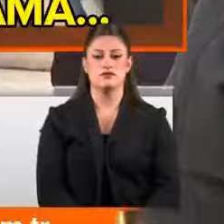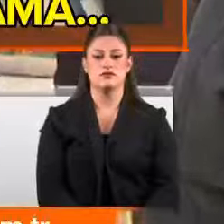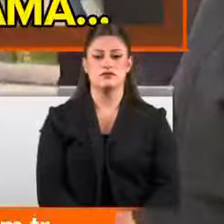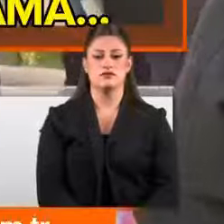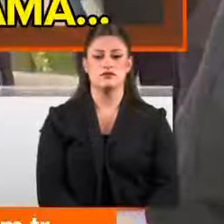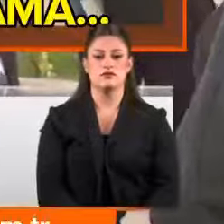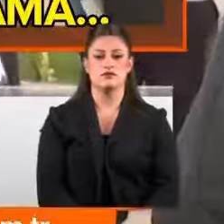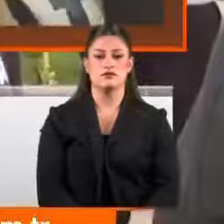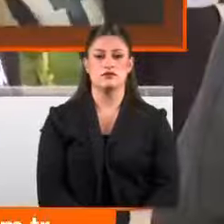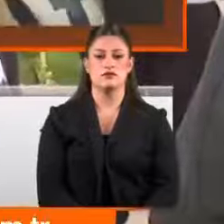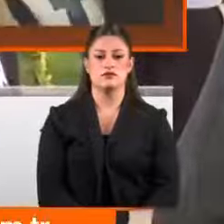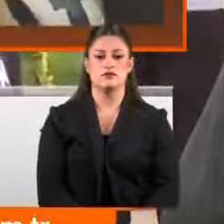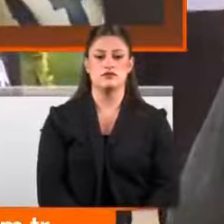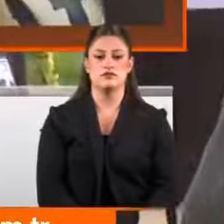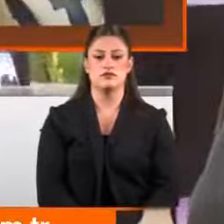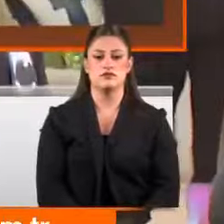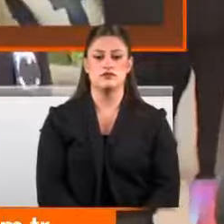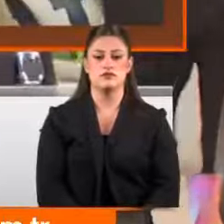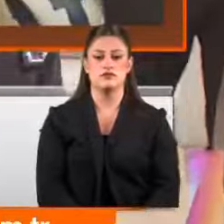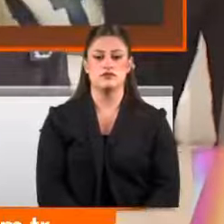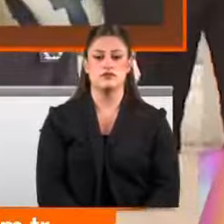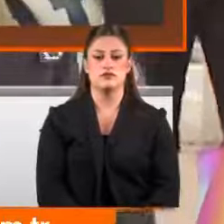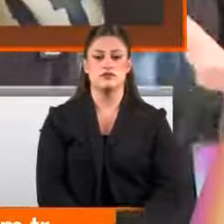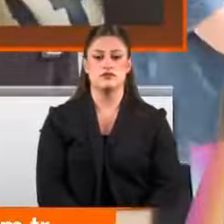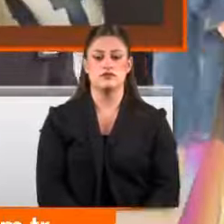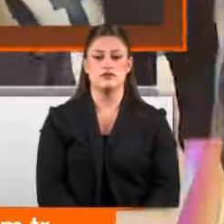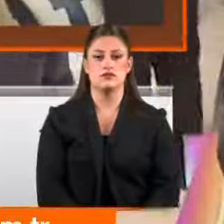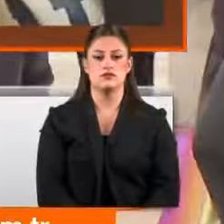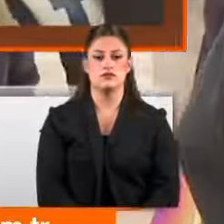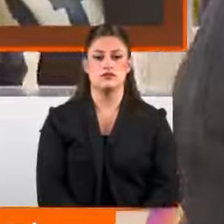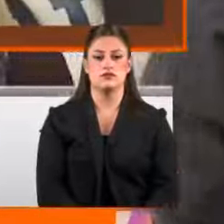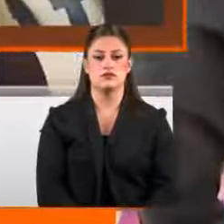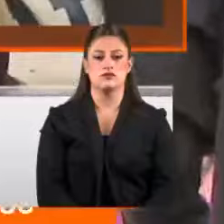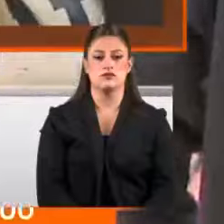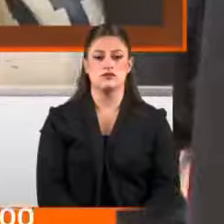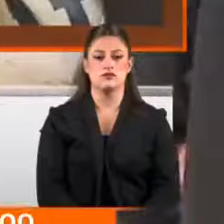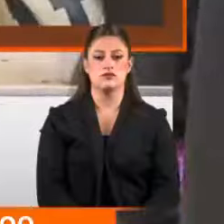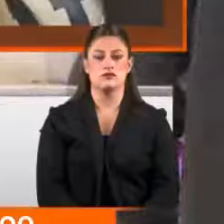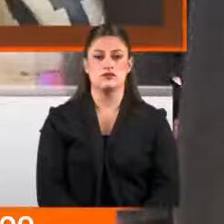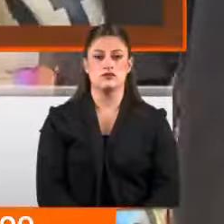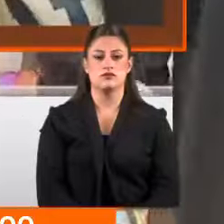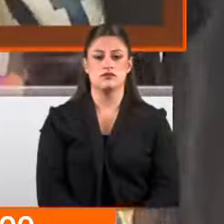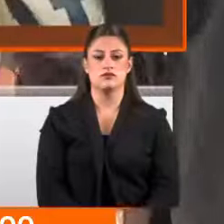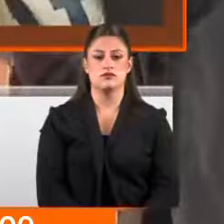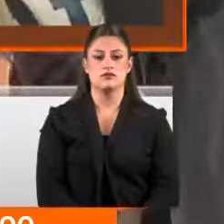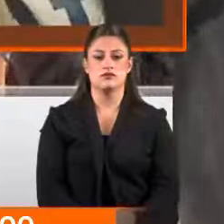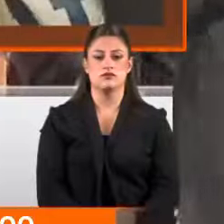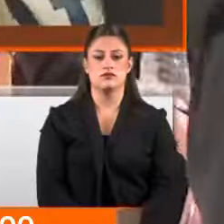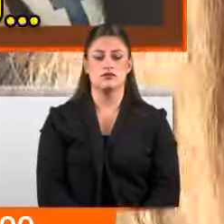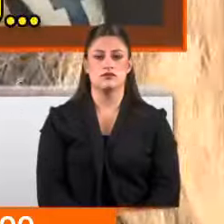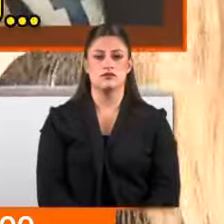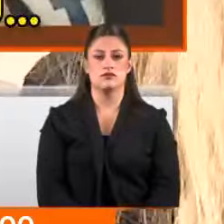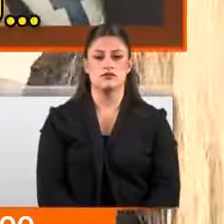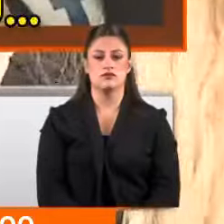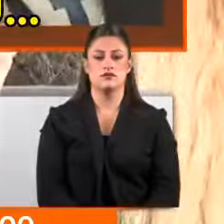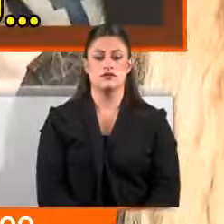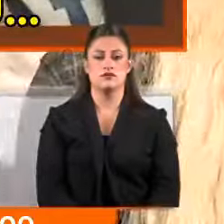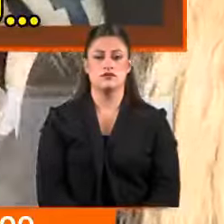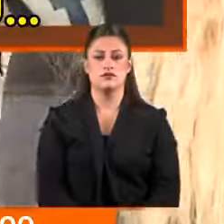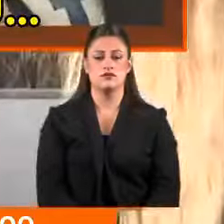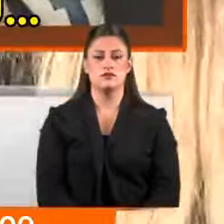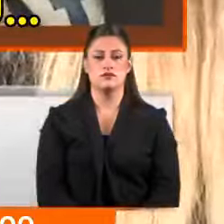evde ama işte hırkama kondunuz, hırkamı getirin falan derdi hep. Hırkası yağ diker kaldı bize. Duygularım